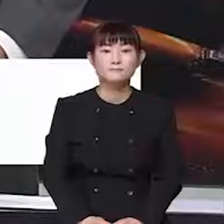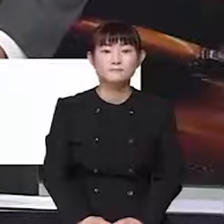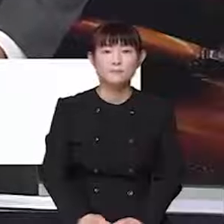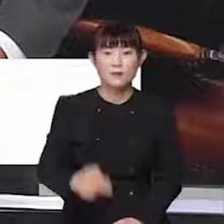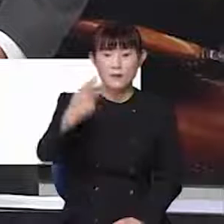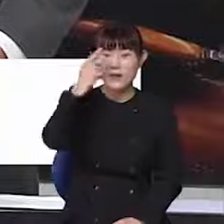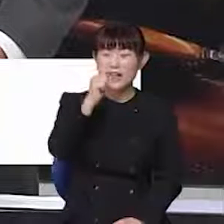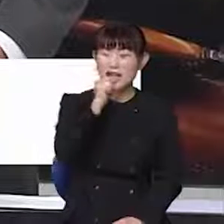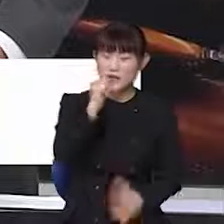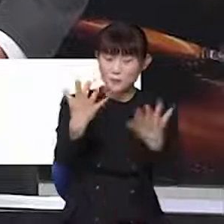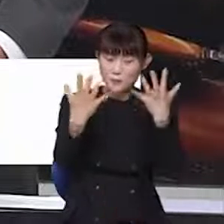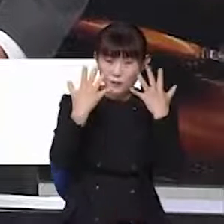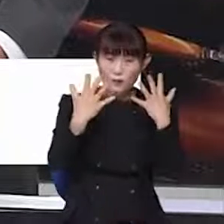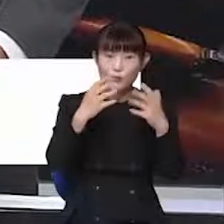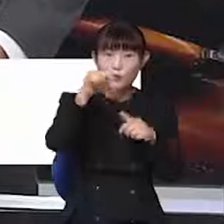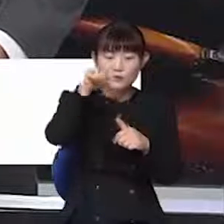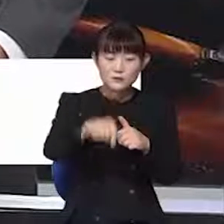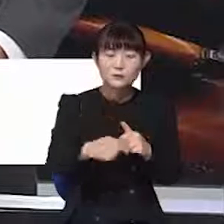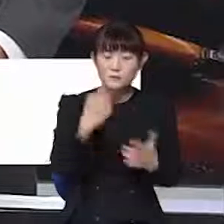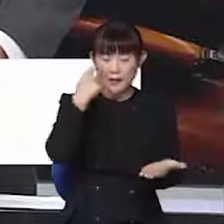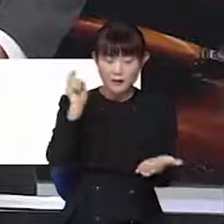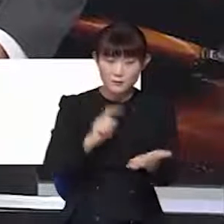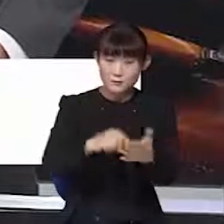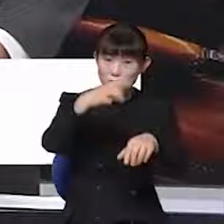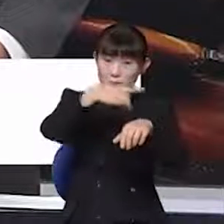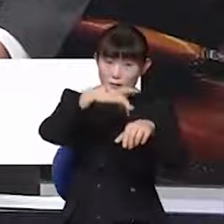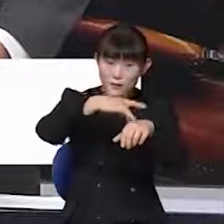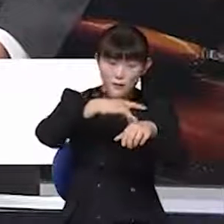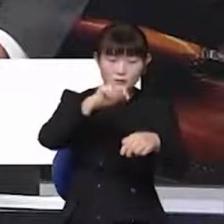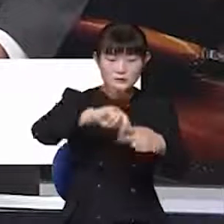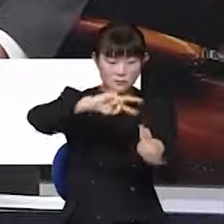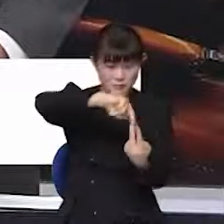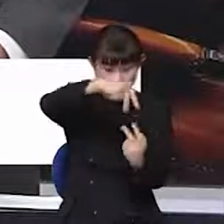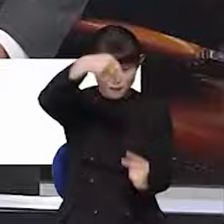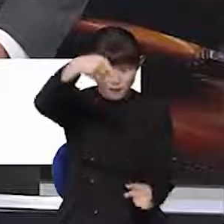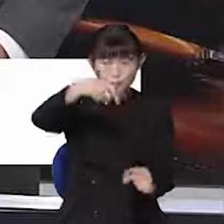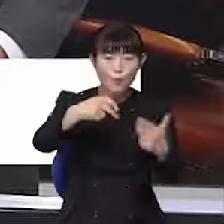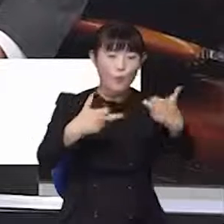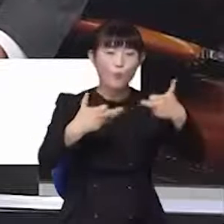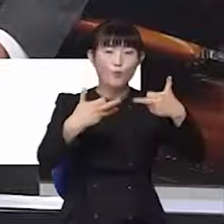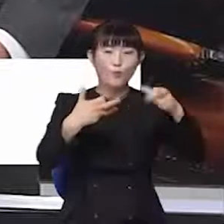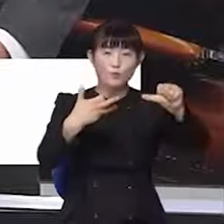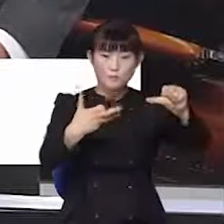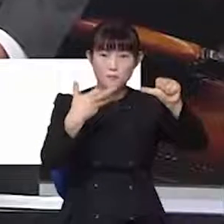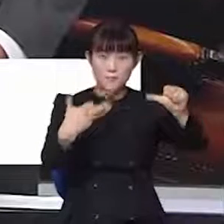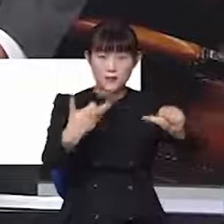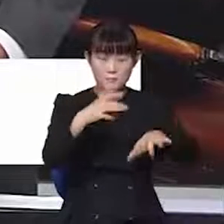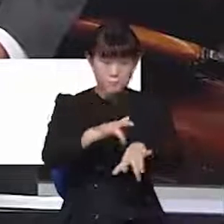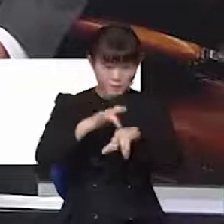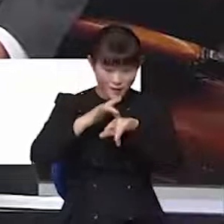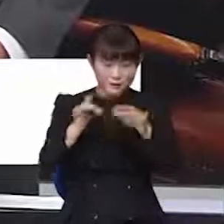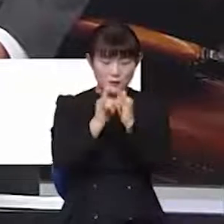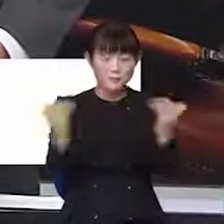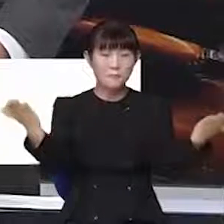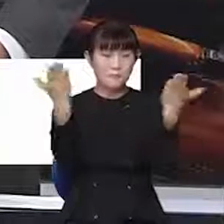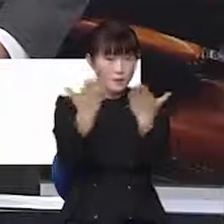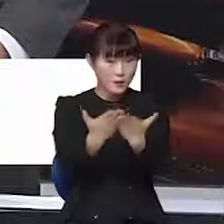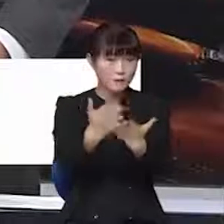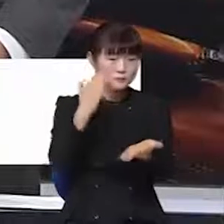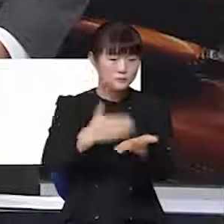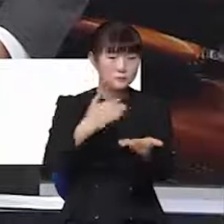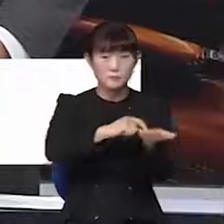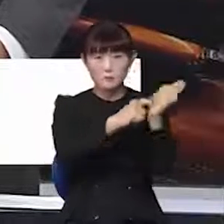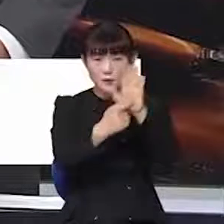옛 광주교도소에서 발굴된 유골 중 한 구의 DNA가 5.18 당시 행방불명자와 일치한다는 소식이 최근 전해져 큰